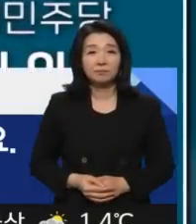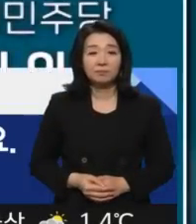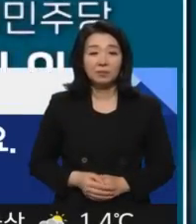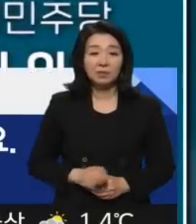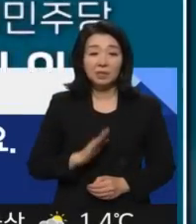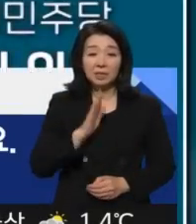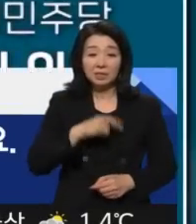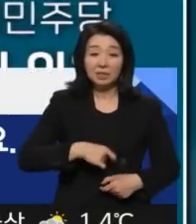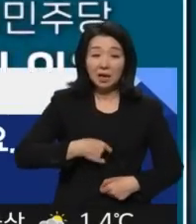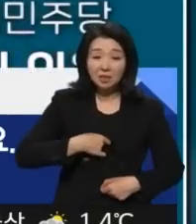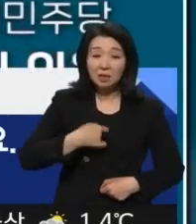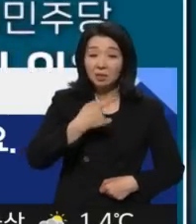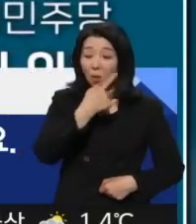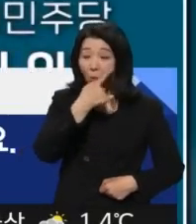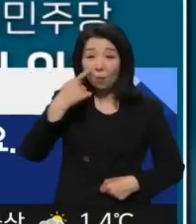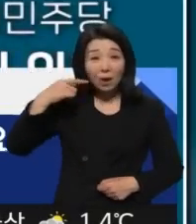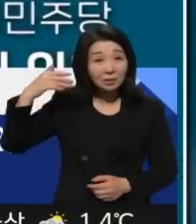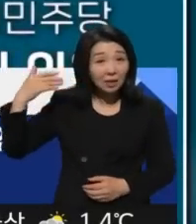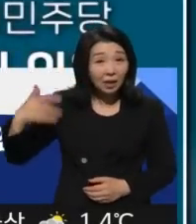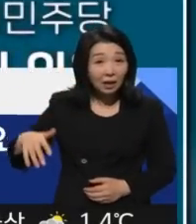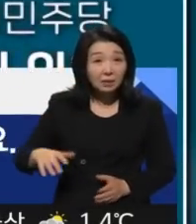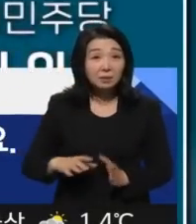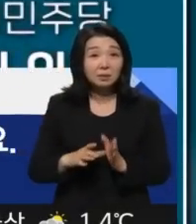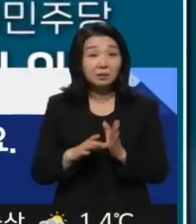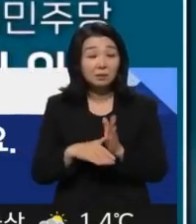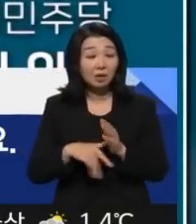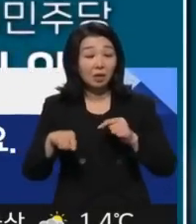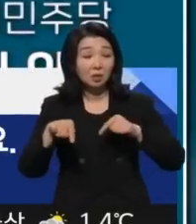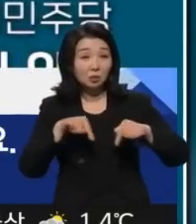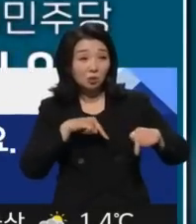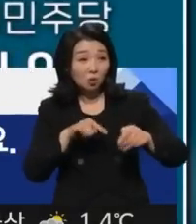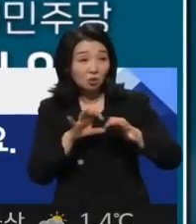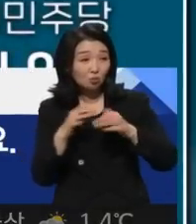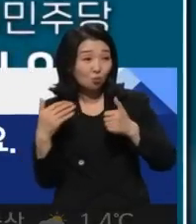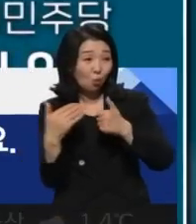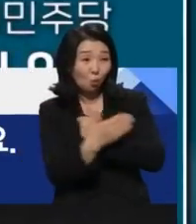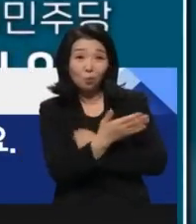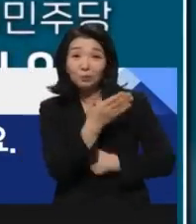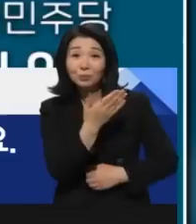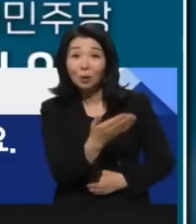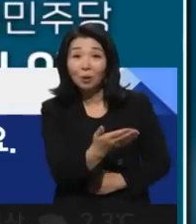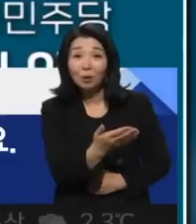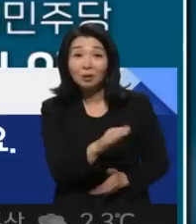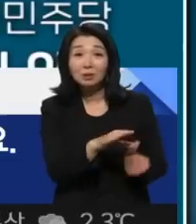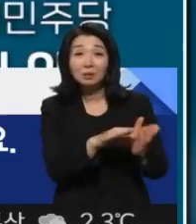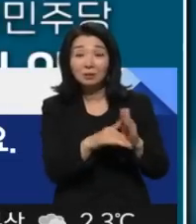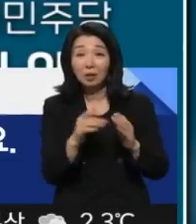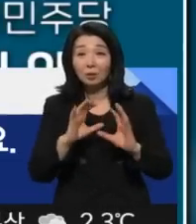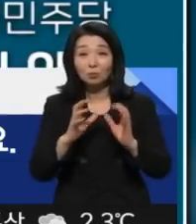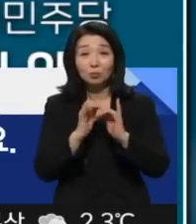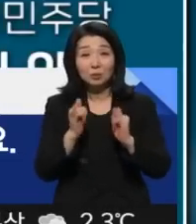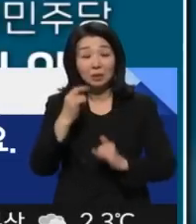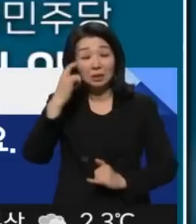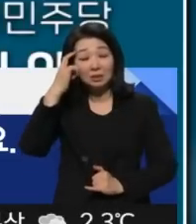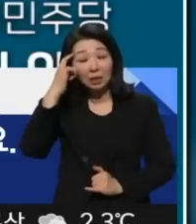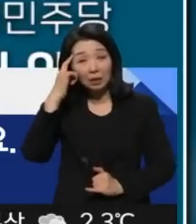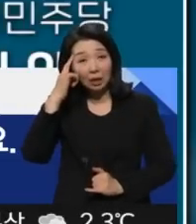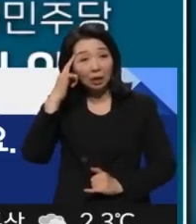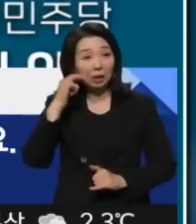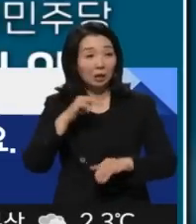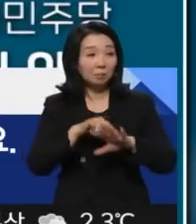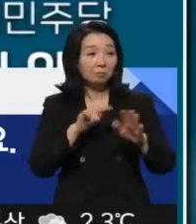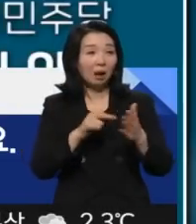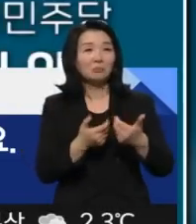사실관계가 확실하지 않은 상태에서 정치적으로 누구를 옹호하잖아요. 네. 그러면 국민들의 여론과 민심이